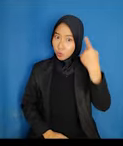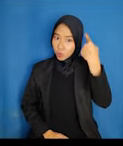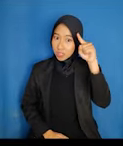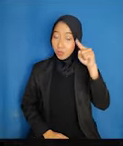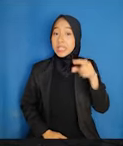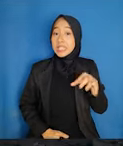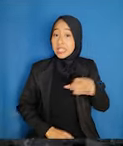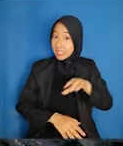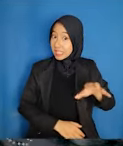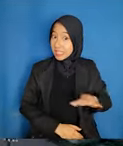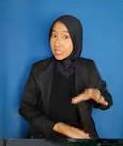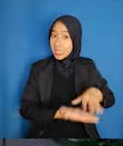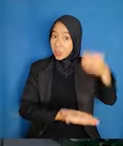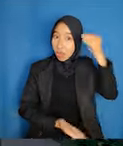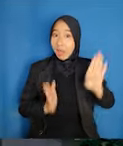khusus.